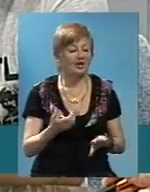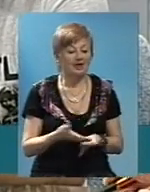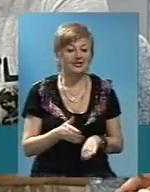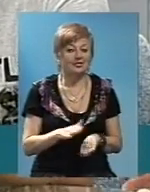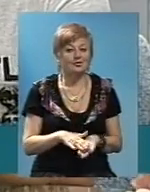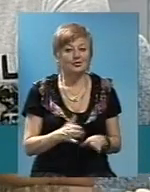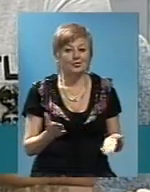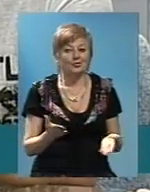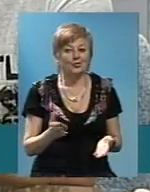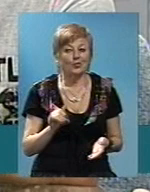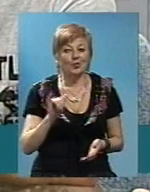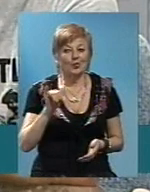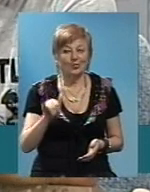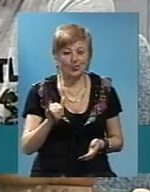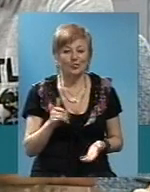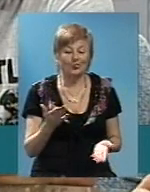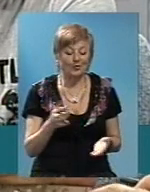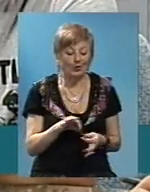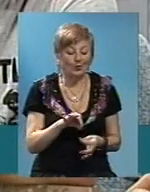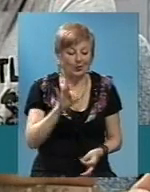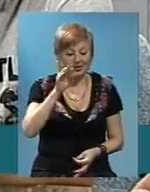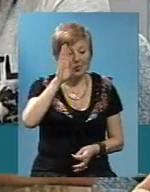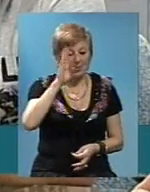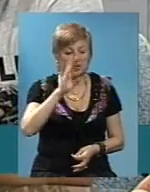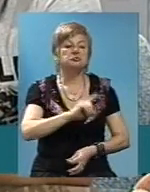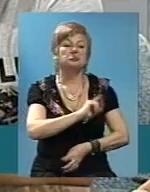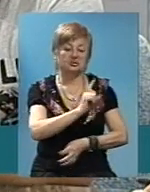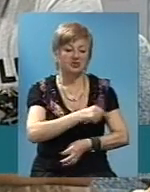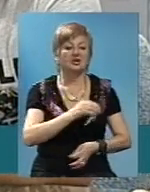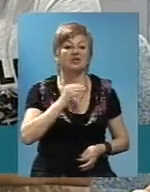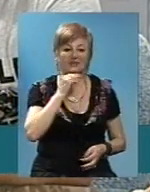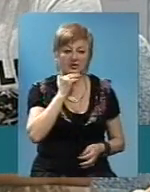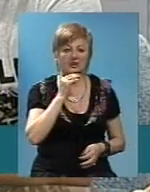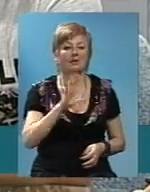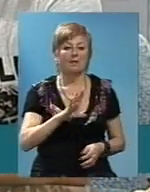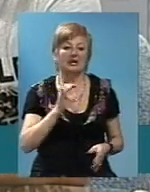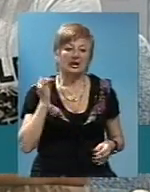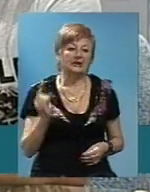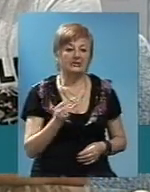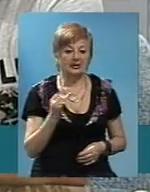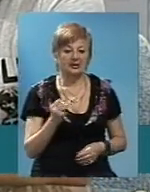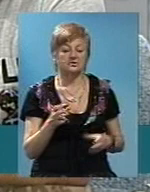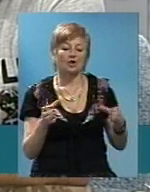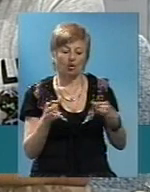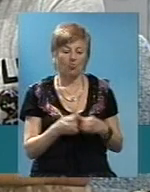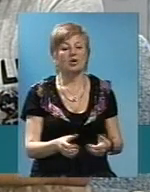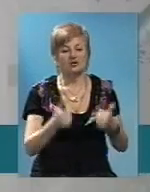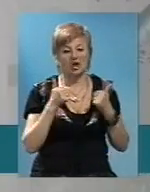знаю, звідки у цього стрункого хлопця стільки сил, але це було дуже, дуже класно, це була дуже класна командна